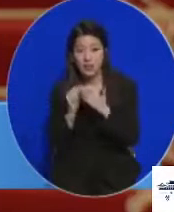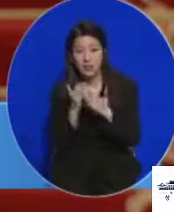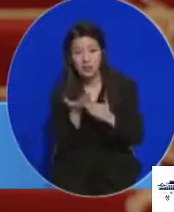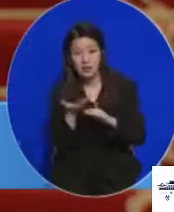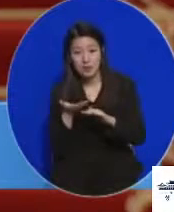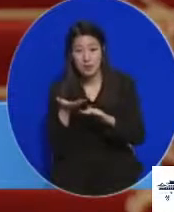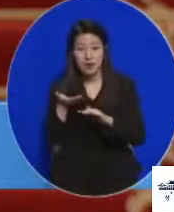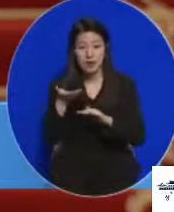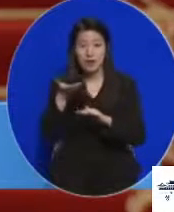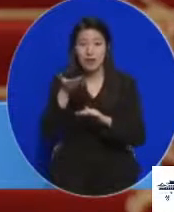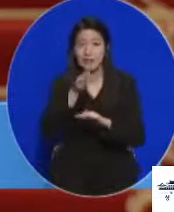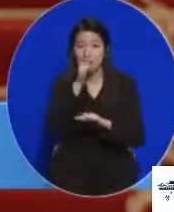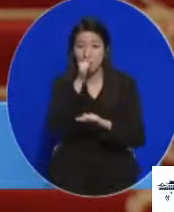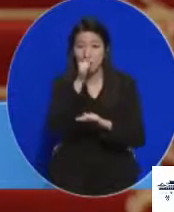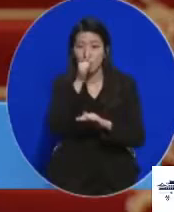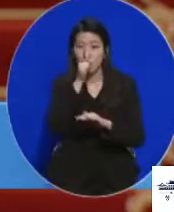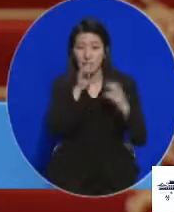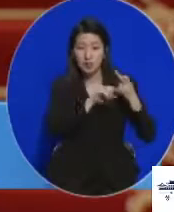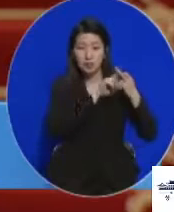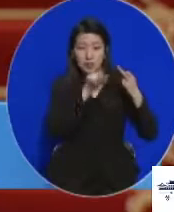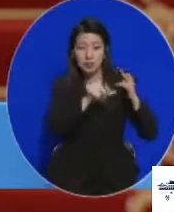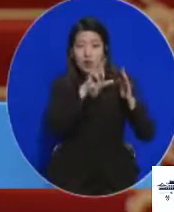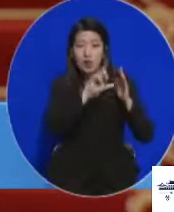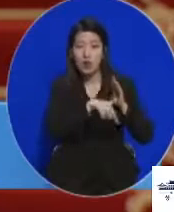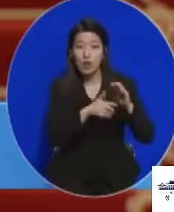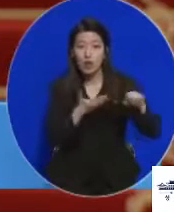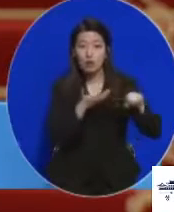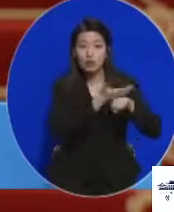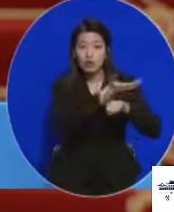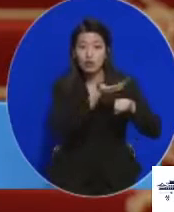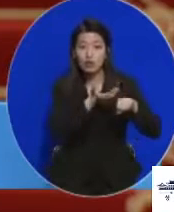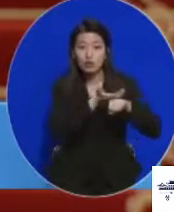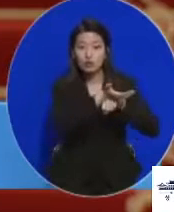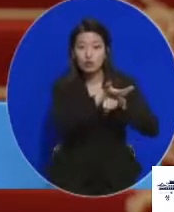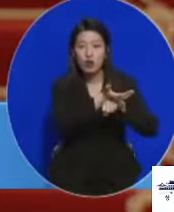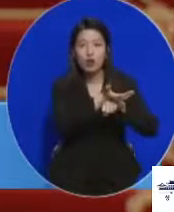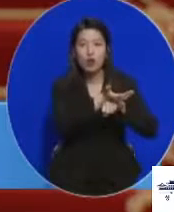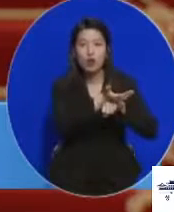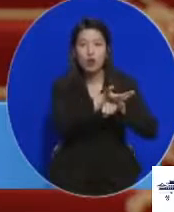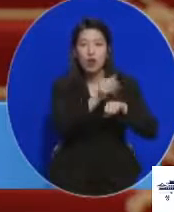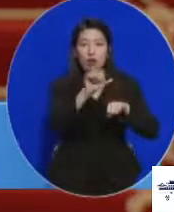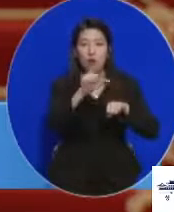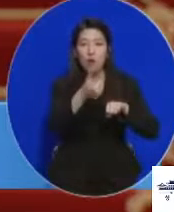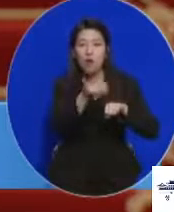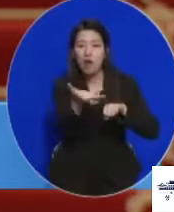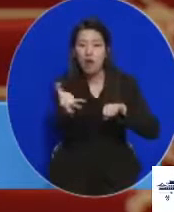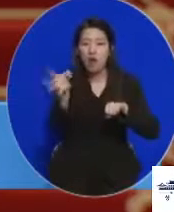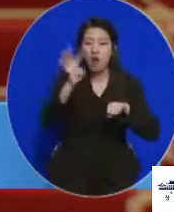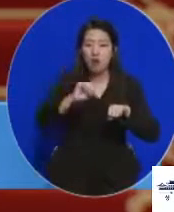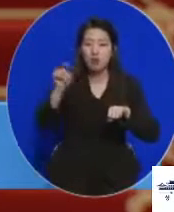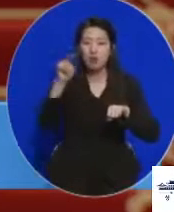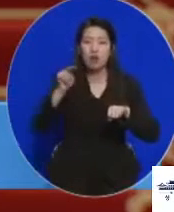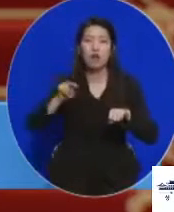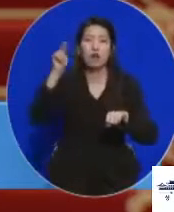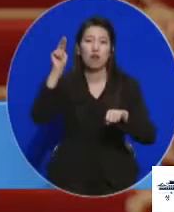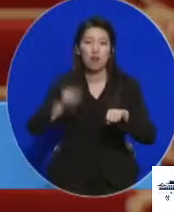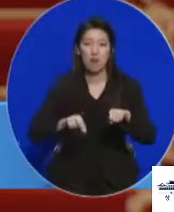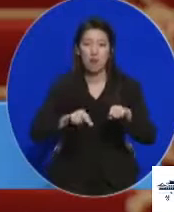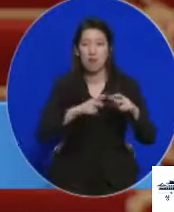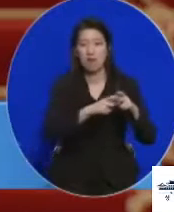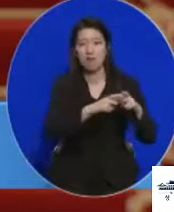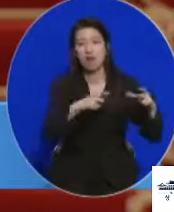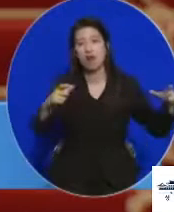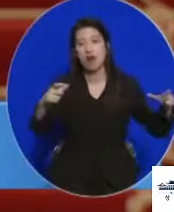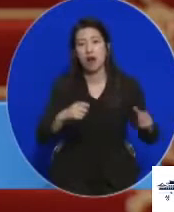지난해 12월 스 2 란 2년만에 500억 닭을 앞 달라 를 넘었고 12월 기준으로 는 역대